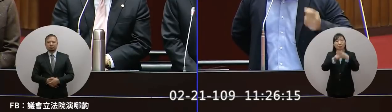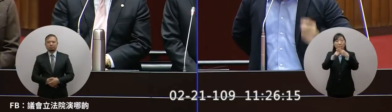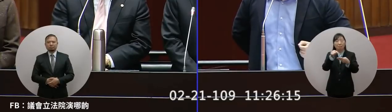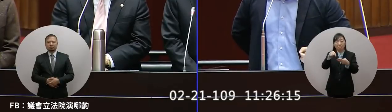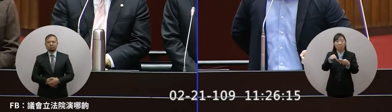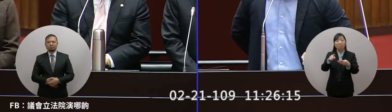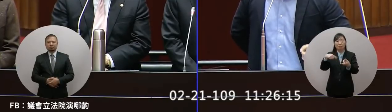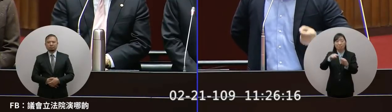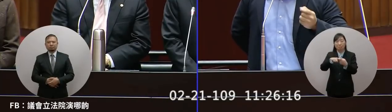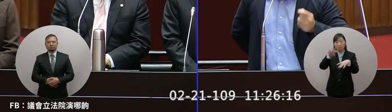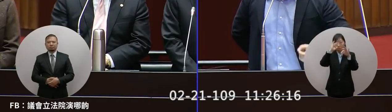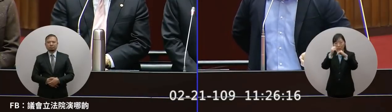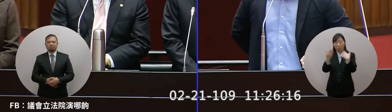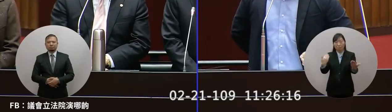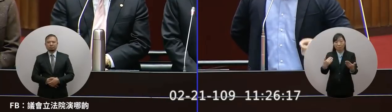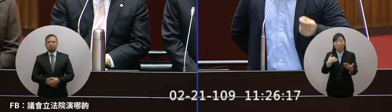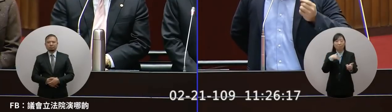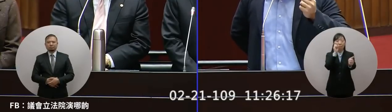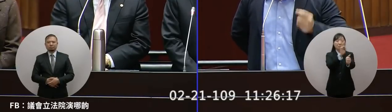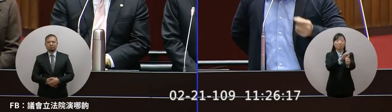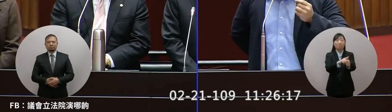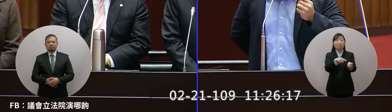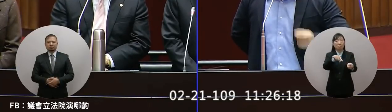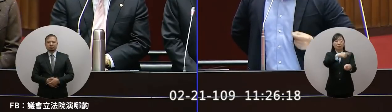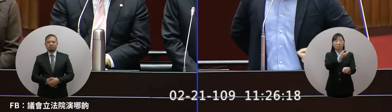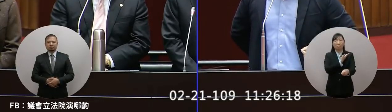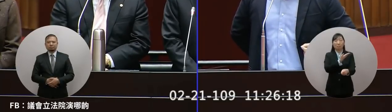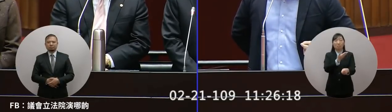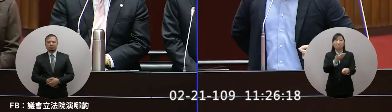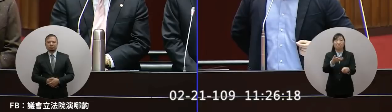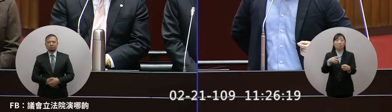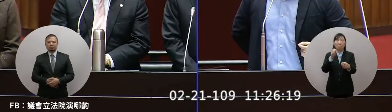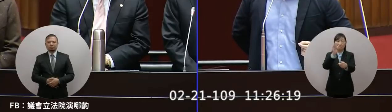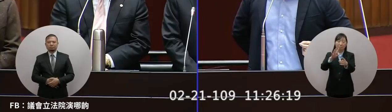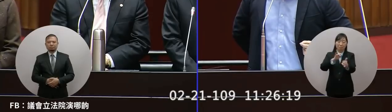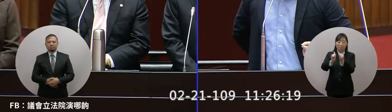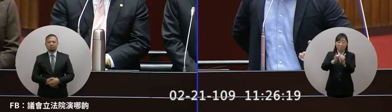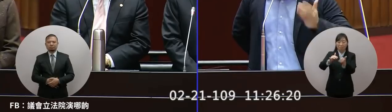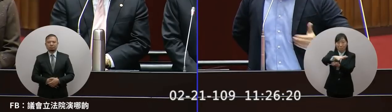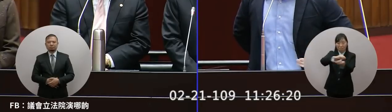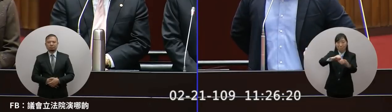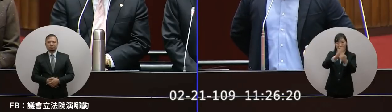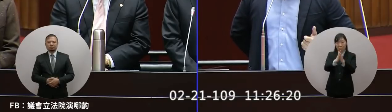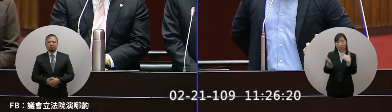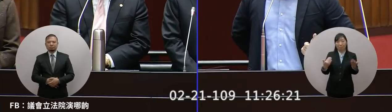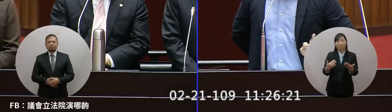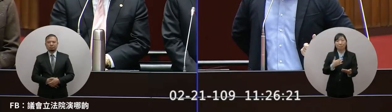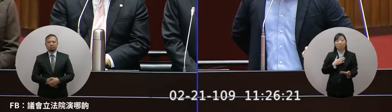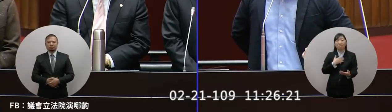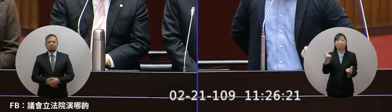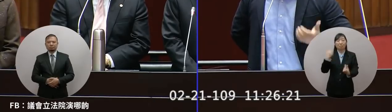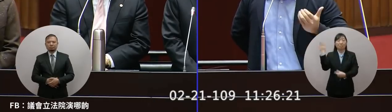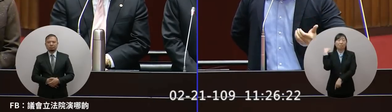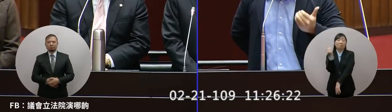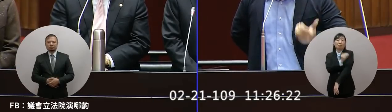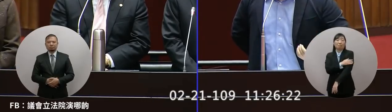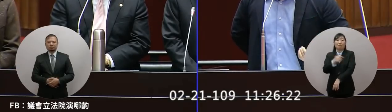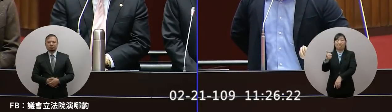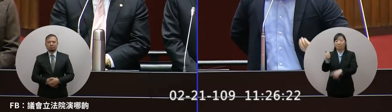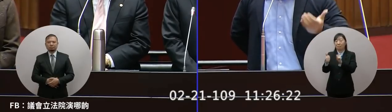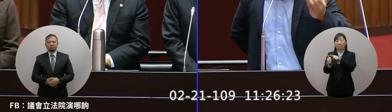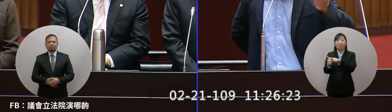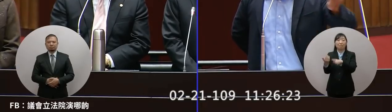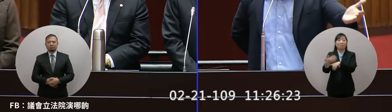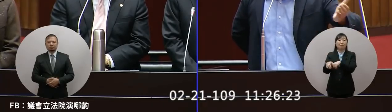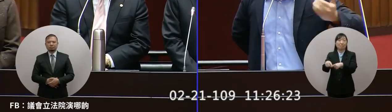清楚，给被害人一个交代，给全体的国人一个交代。好，那像陈文成命案也是一样，现在台